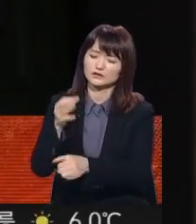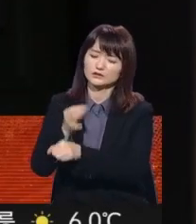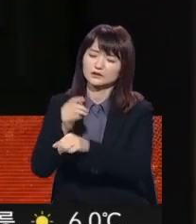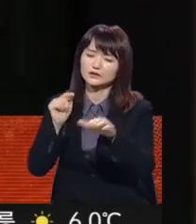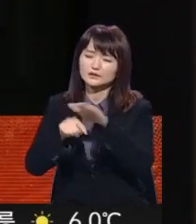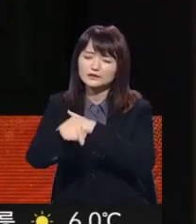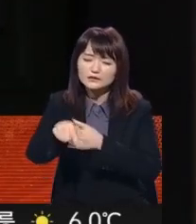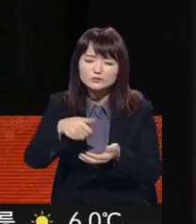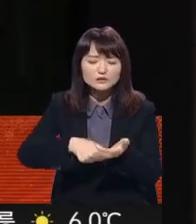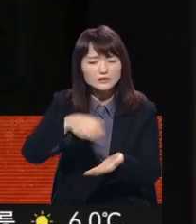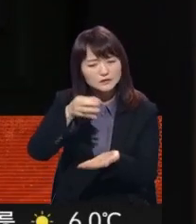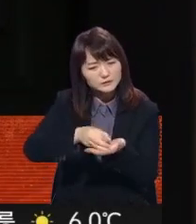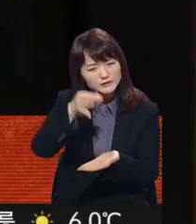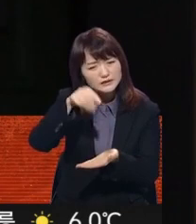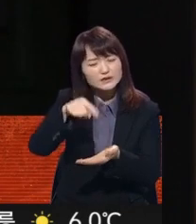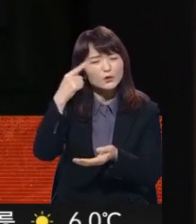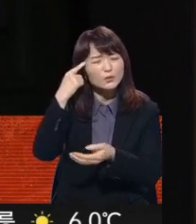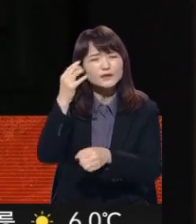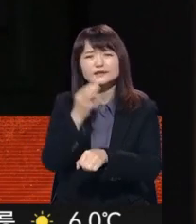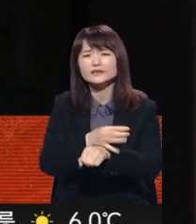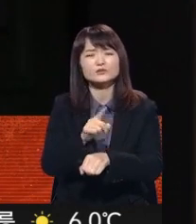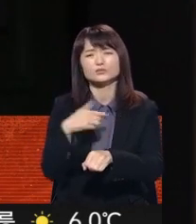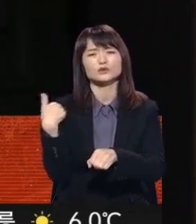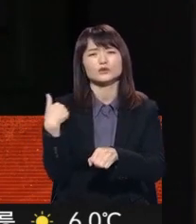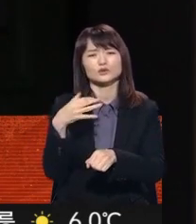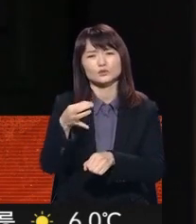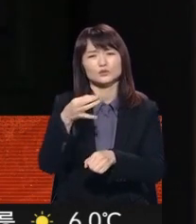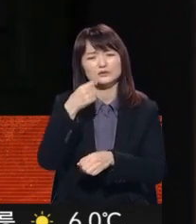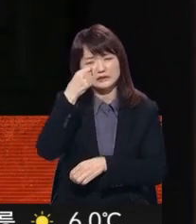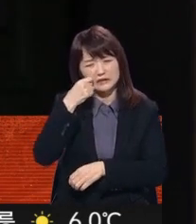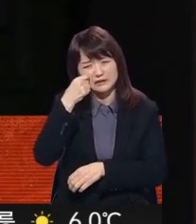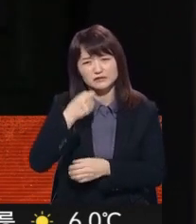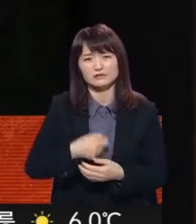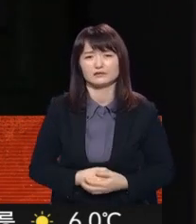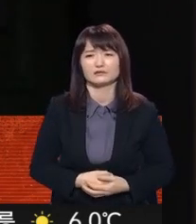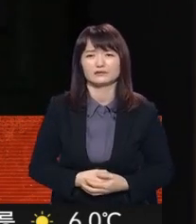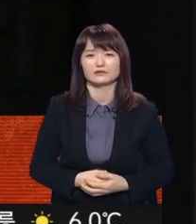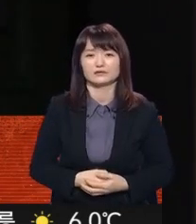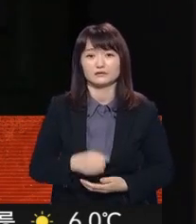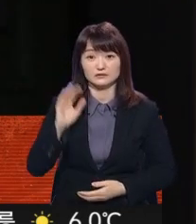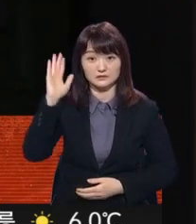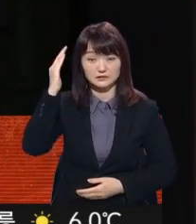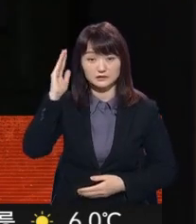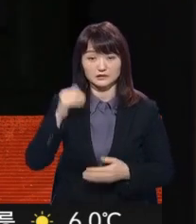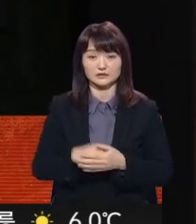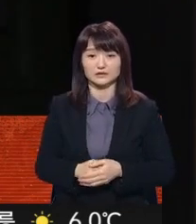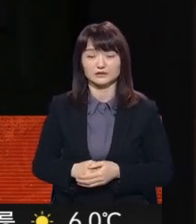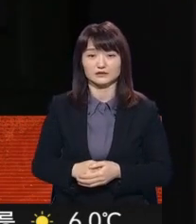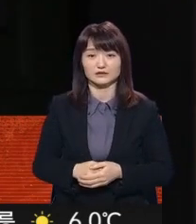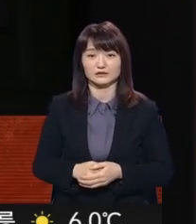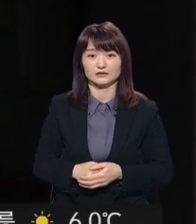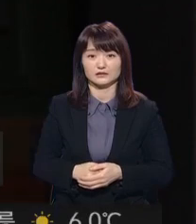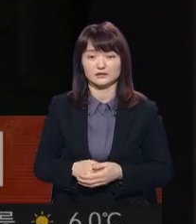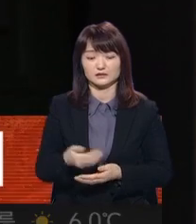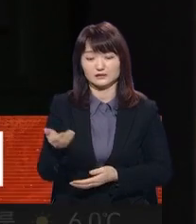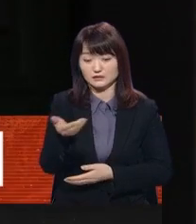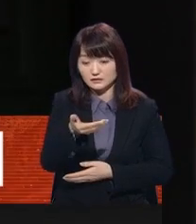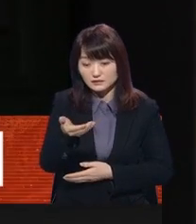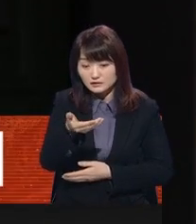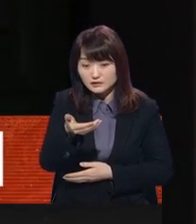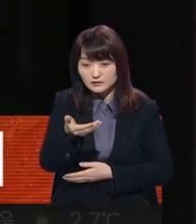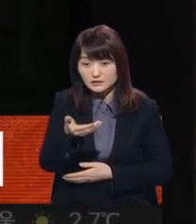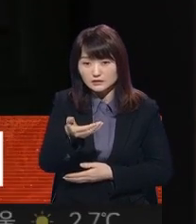걸 왜 사는지 모르겠다, 돈 아깝다, 이런 얘기들만 늘어놓는다고 합니다. 최근에는 이 쓰던 전자레인지가 고장이 나서 새로